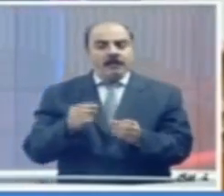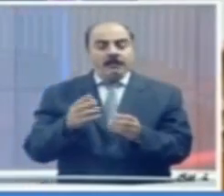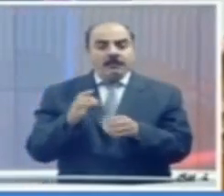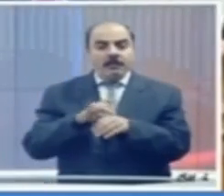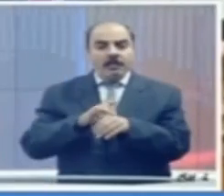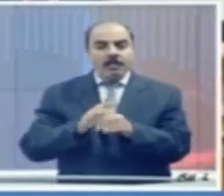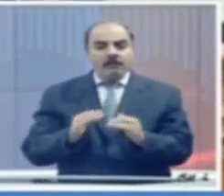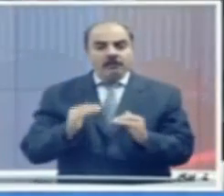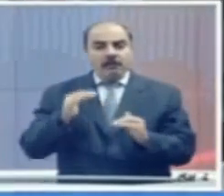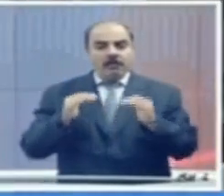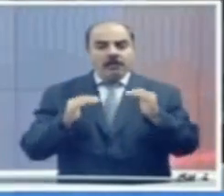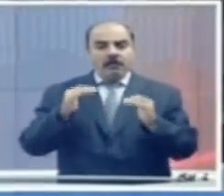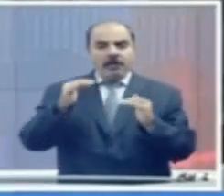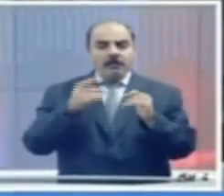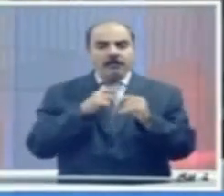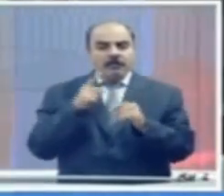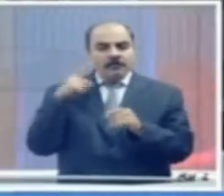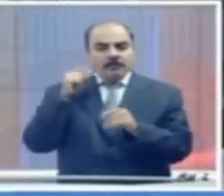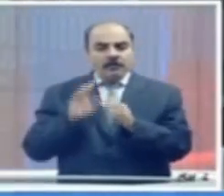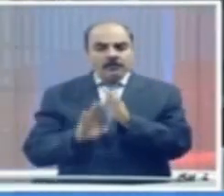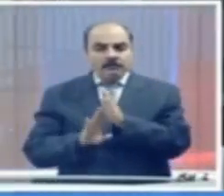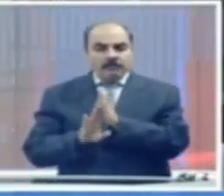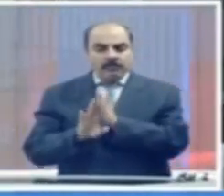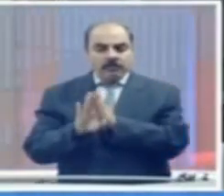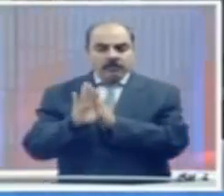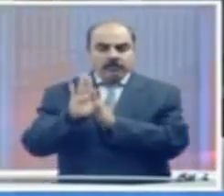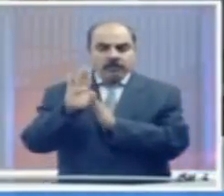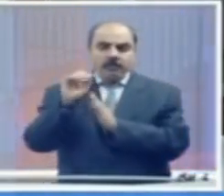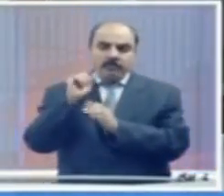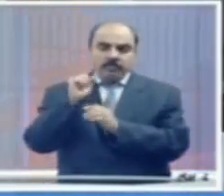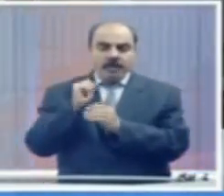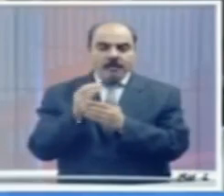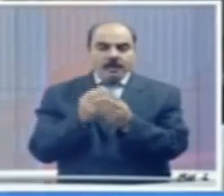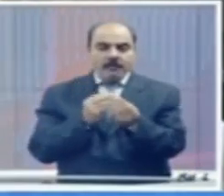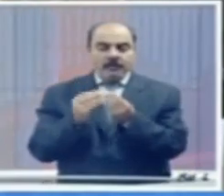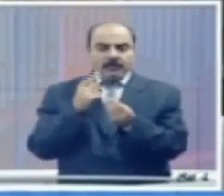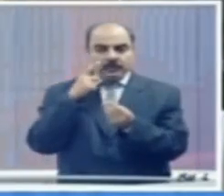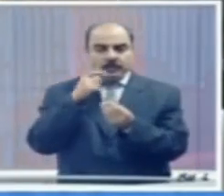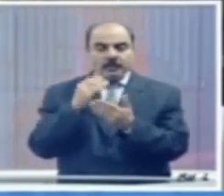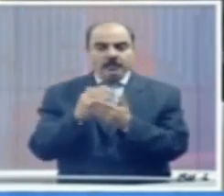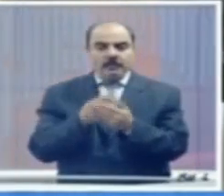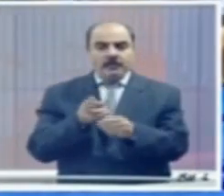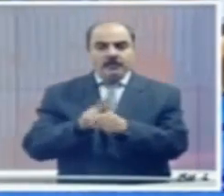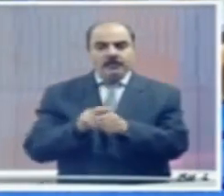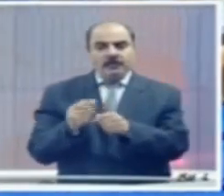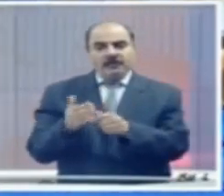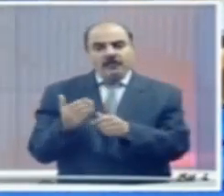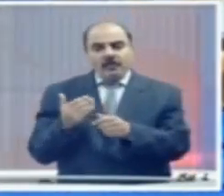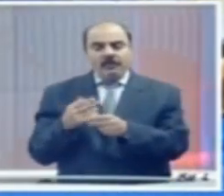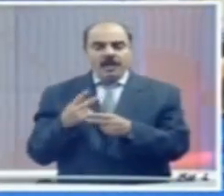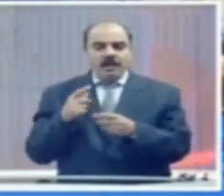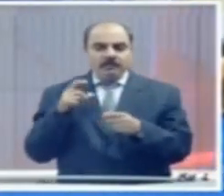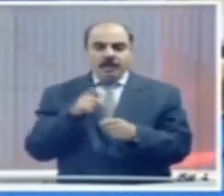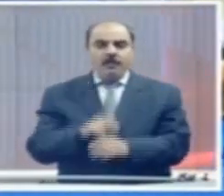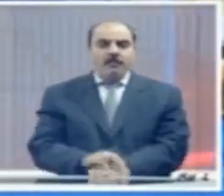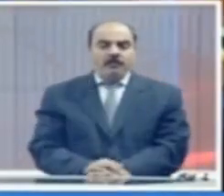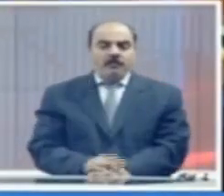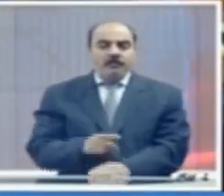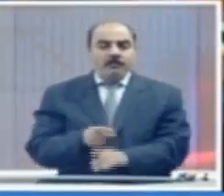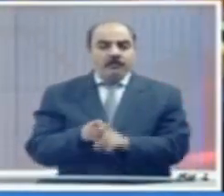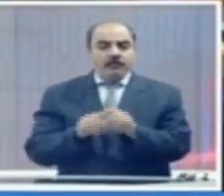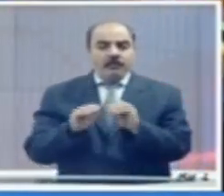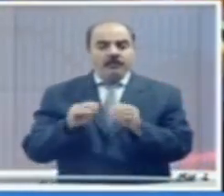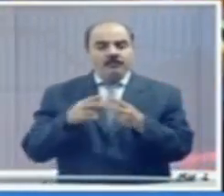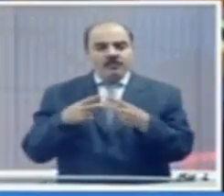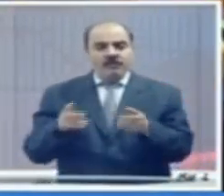فيروس كورونا، مشيرة إلى أن معدل الإصابات بالفيروس يأخذ منحنى تصاعديا خلال هذه الفترة. على